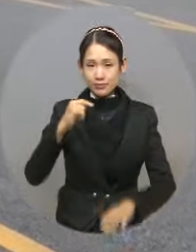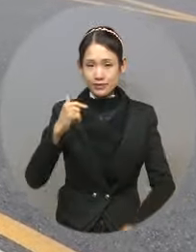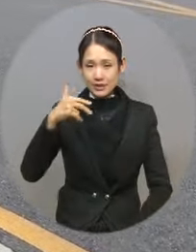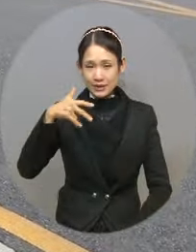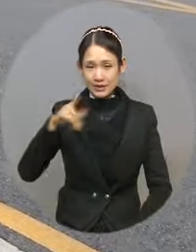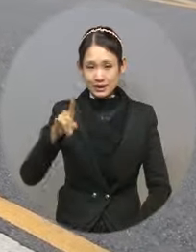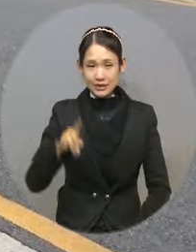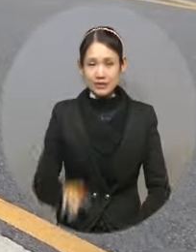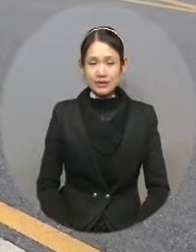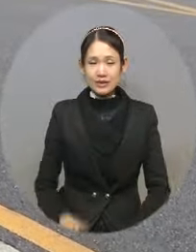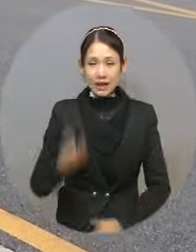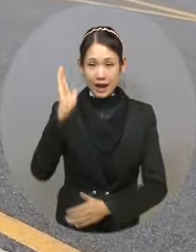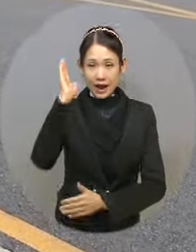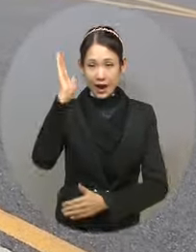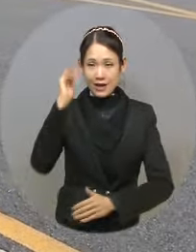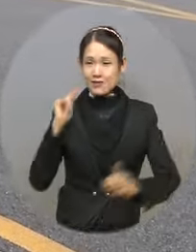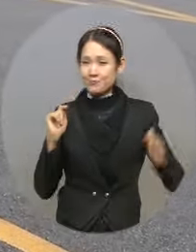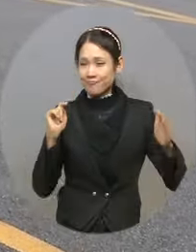강의를 하러 갑니다.